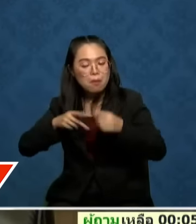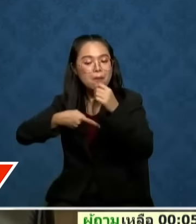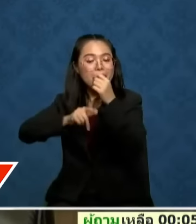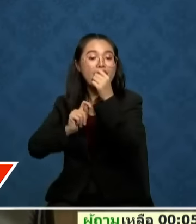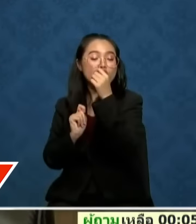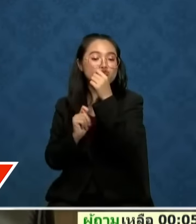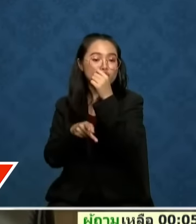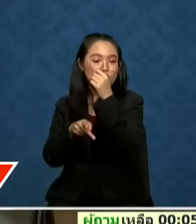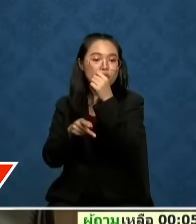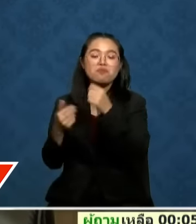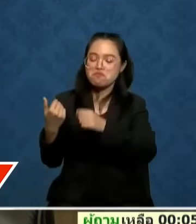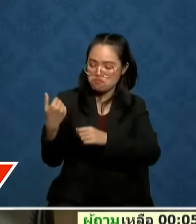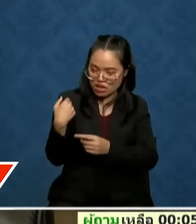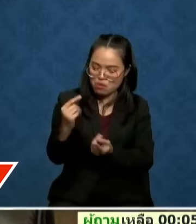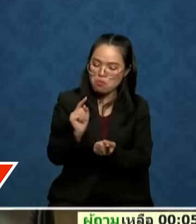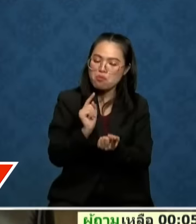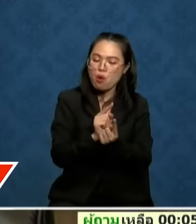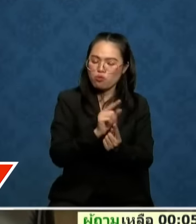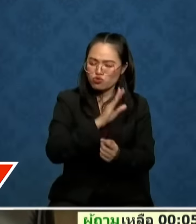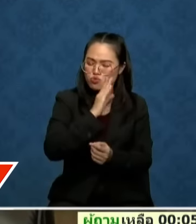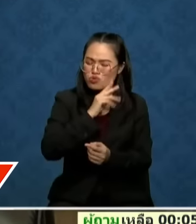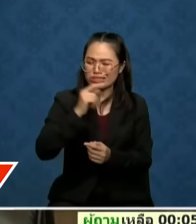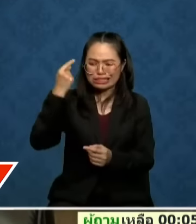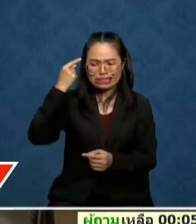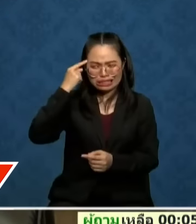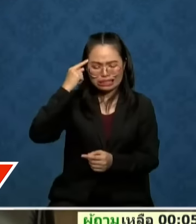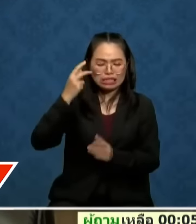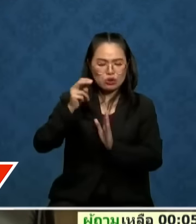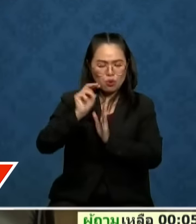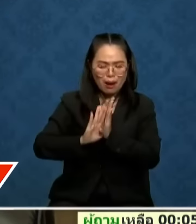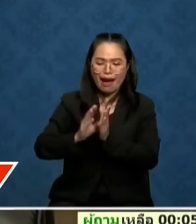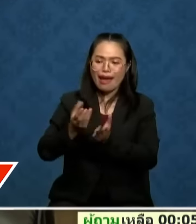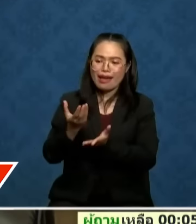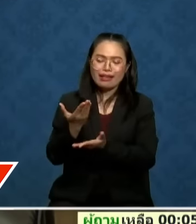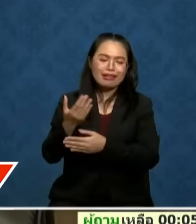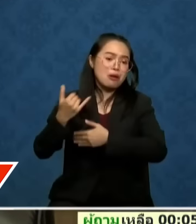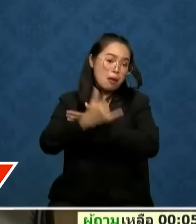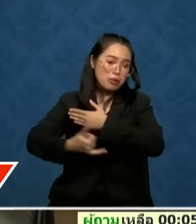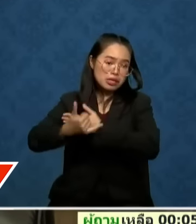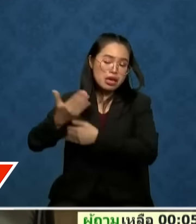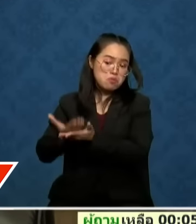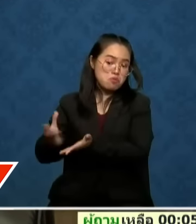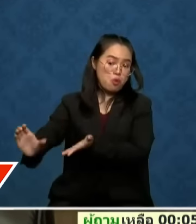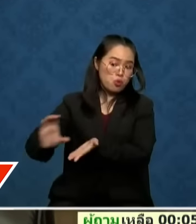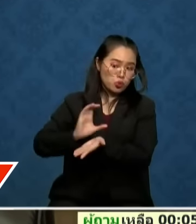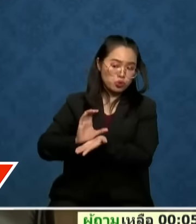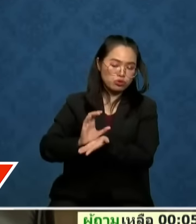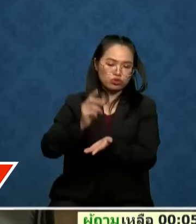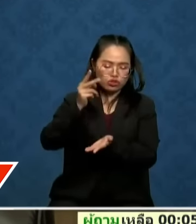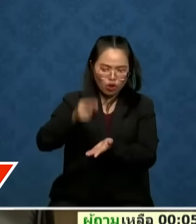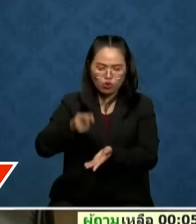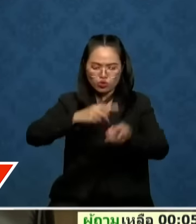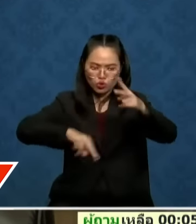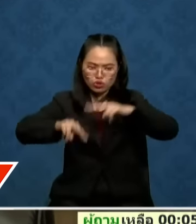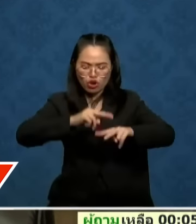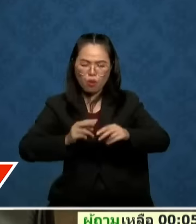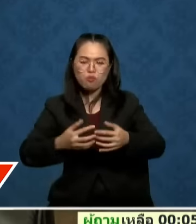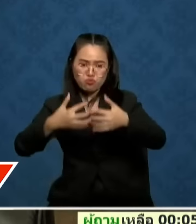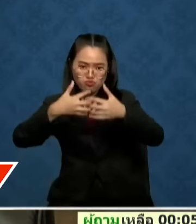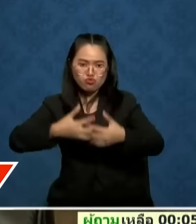ยบายของภาครัฐในการส่งเสริมนักลงทุนเนี่ยต้องนำมาทบทวนเพื่อสร้างการลงทุนที่ดีขึ้นมาให้ได้เรื่องที่3ครับ